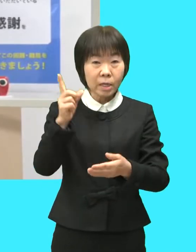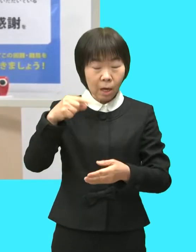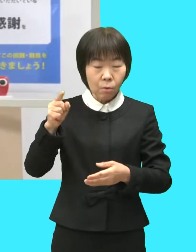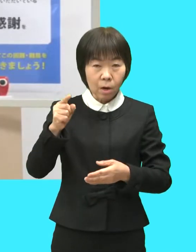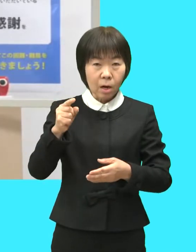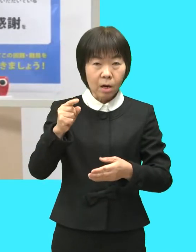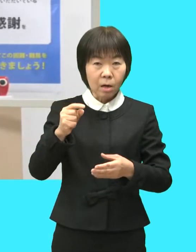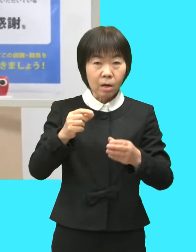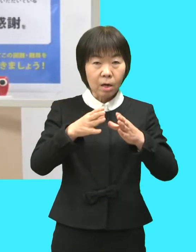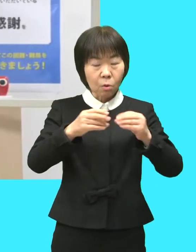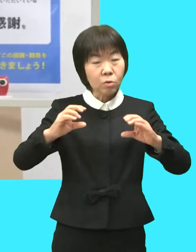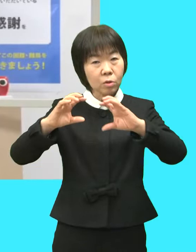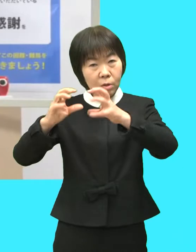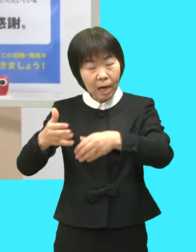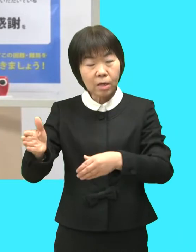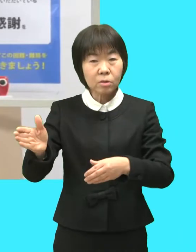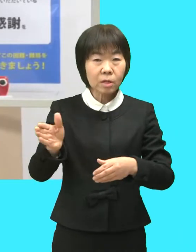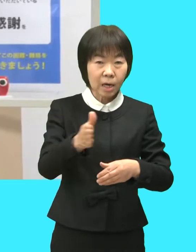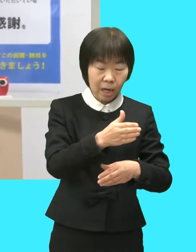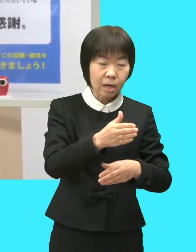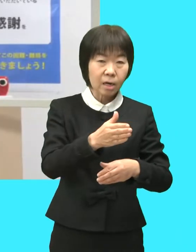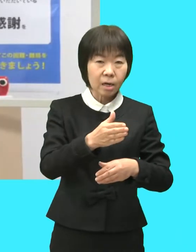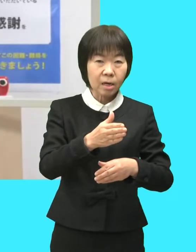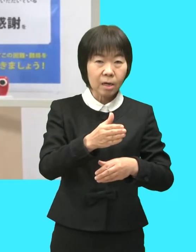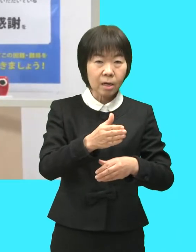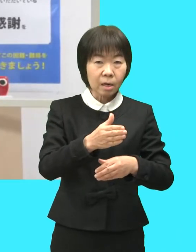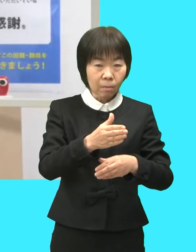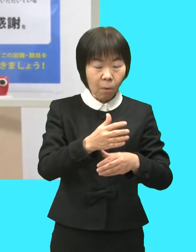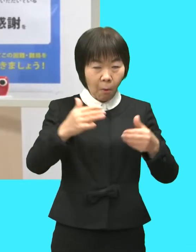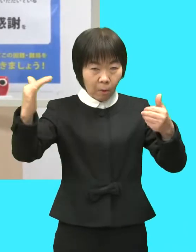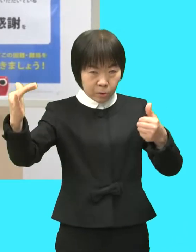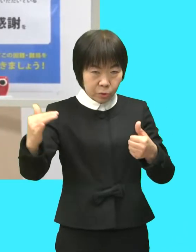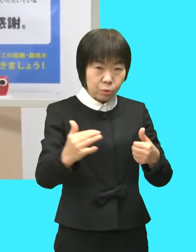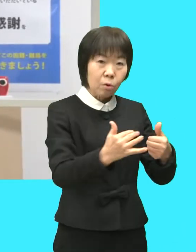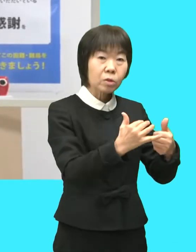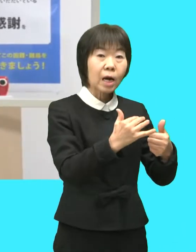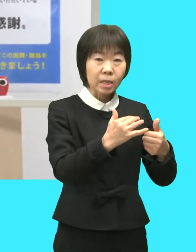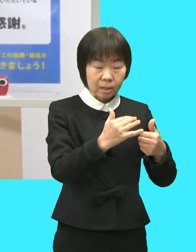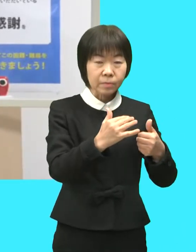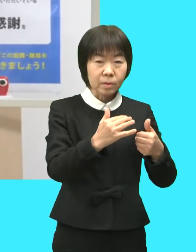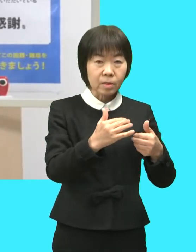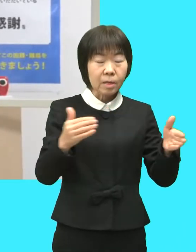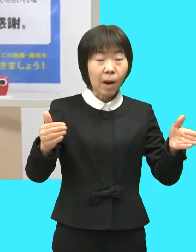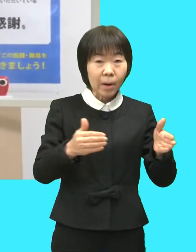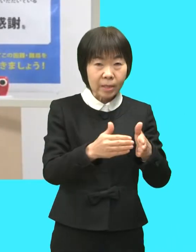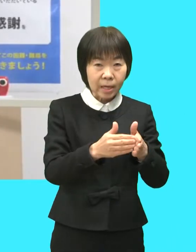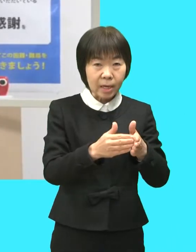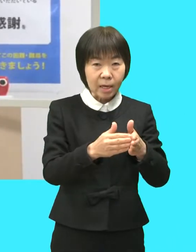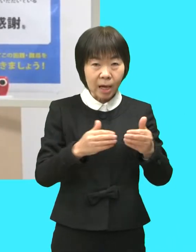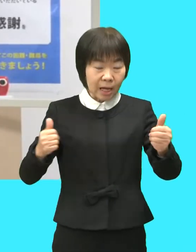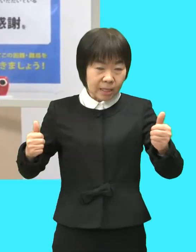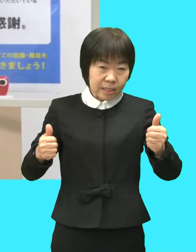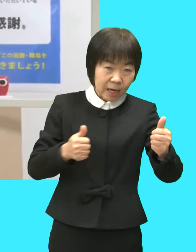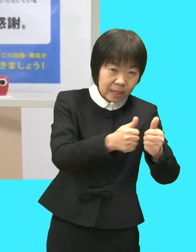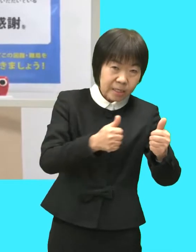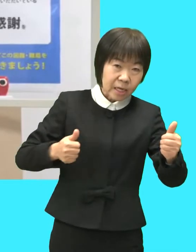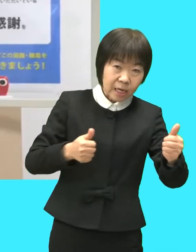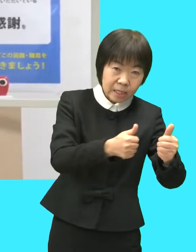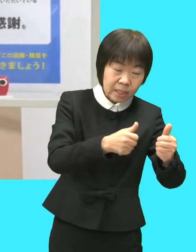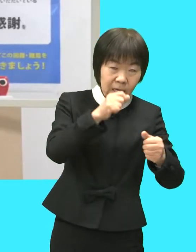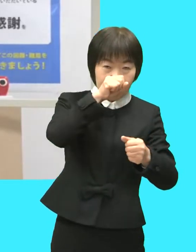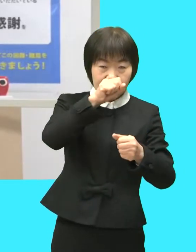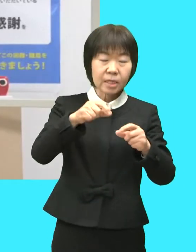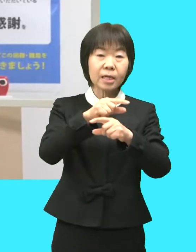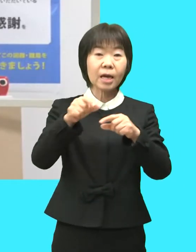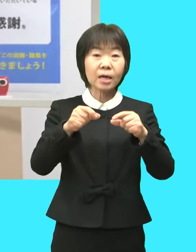は国内外から多くの注目を集めるとともに、これまでチャレンジをし続けてきた成果